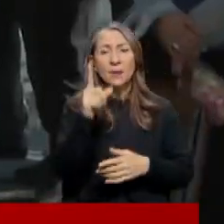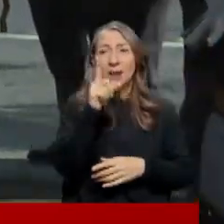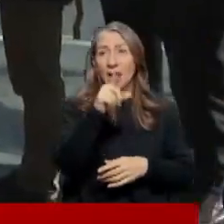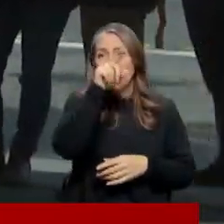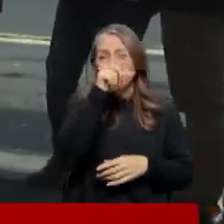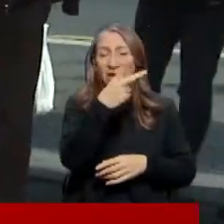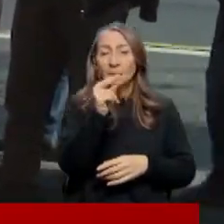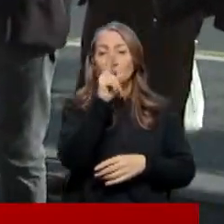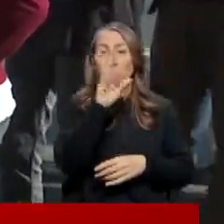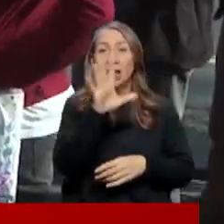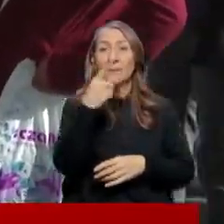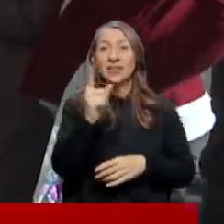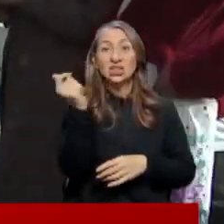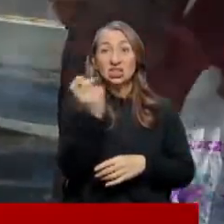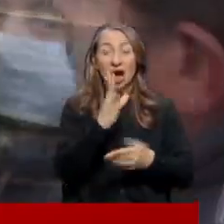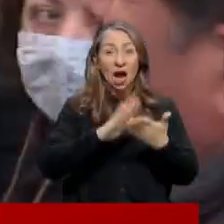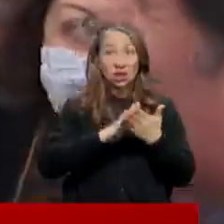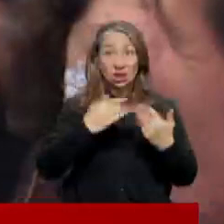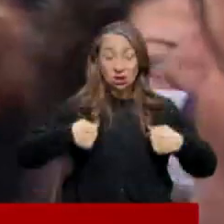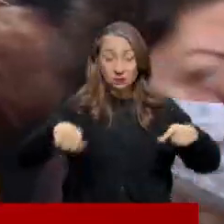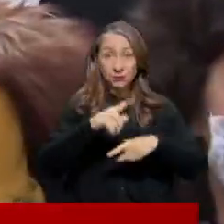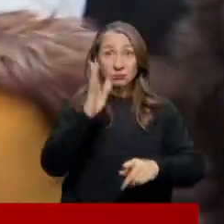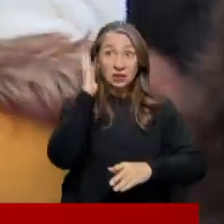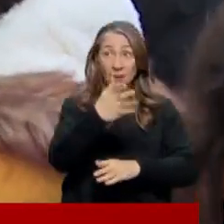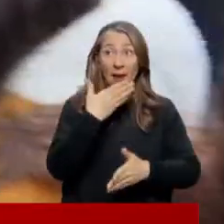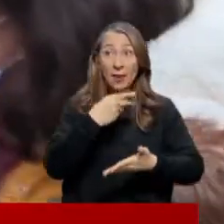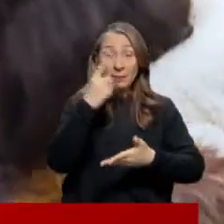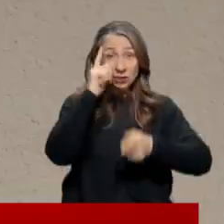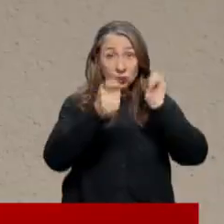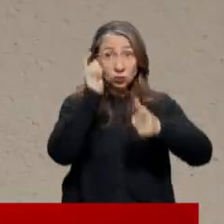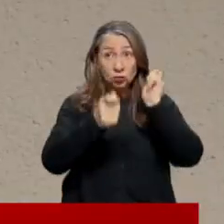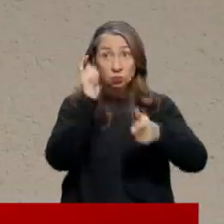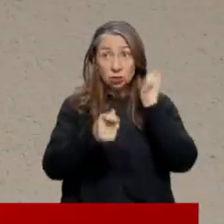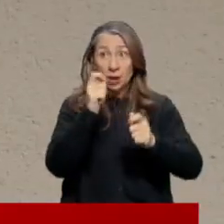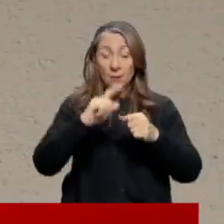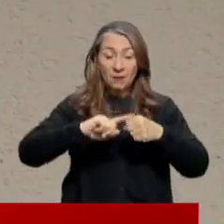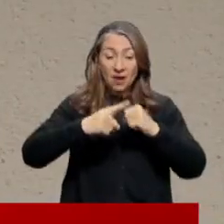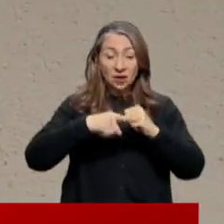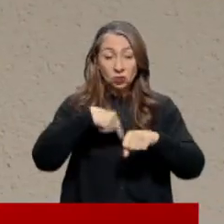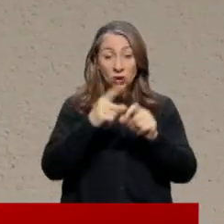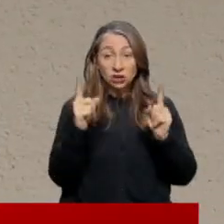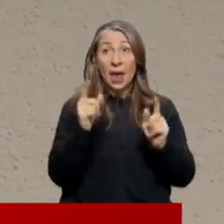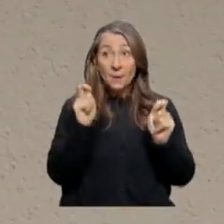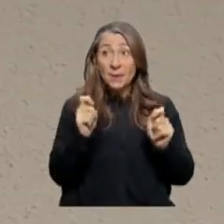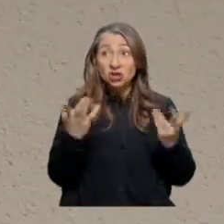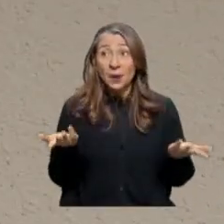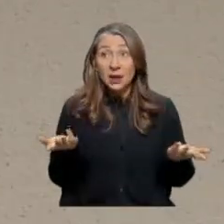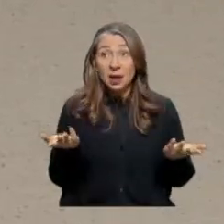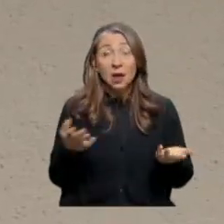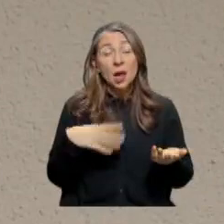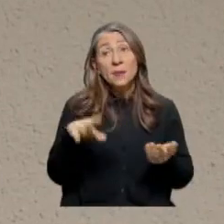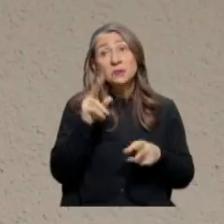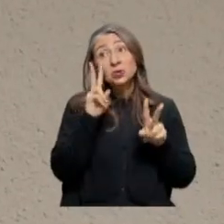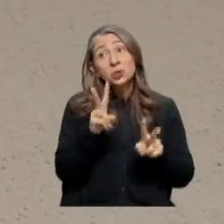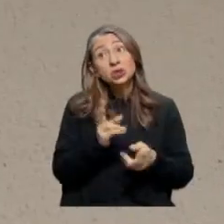Mart'ta 2 milyon 250 bin kişi arkadaşım gidip de emeklilik başvurusunu ya da bir haftalık süreçte yapabilecek mi?